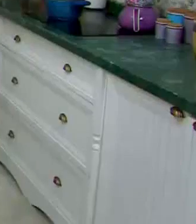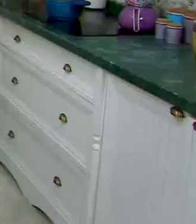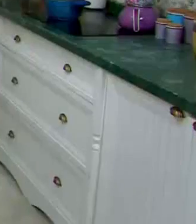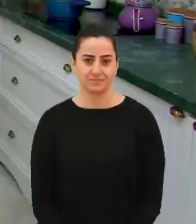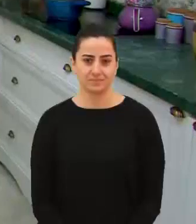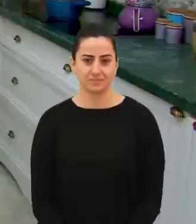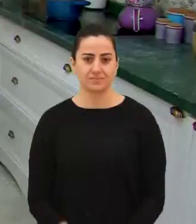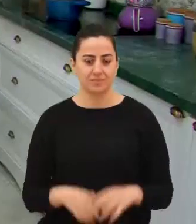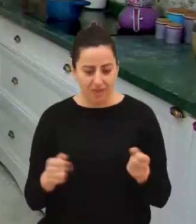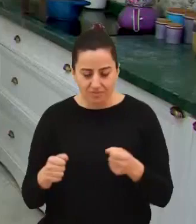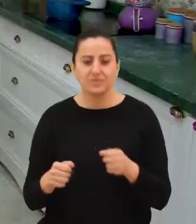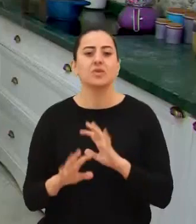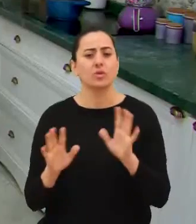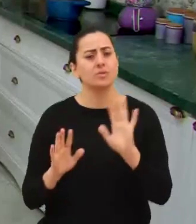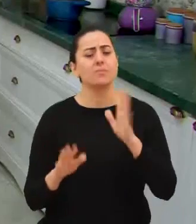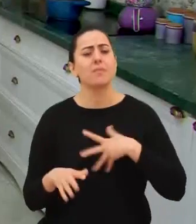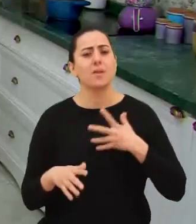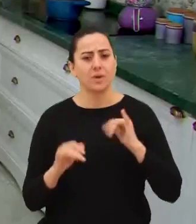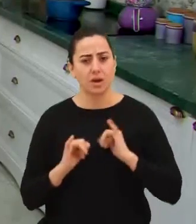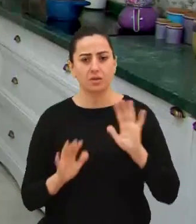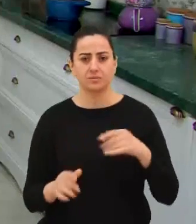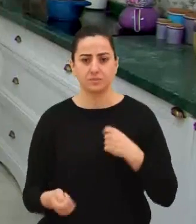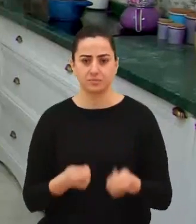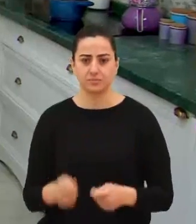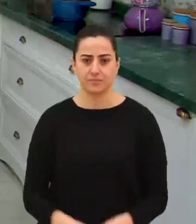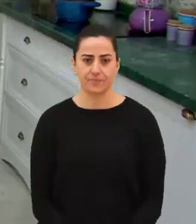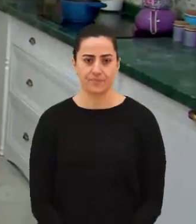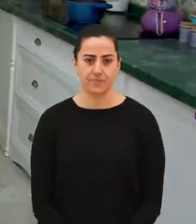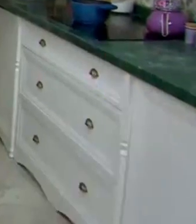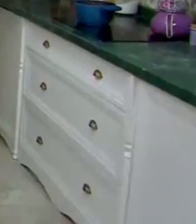Yardım edin ben. Yok, ben hallederim. Siz rahatınıza bakın. Teşekkürler. Buna ne